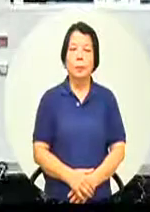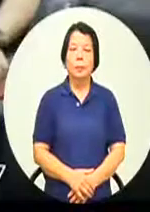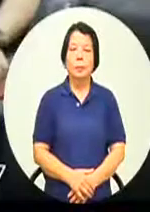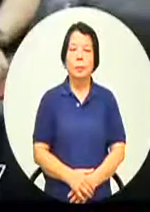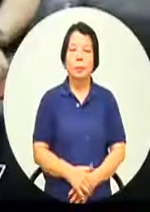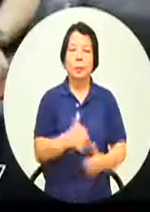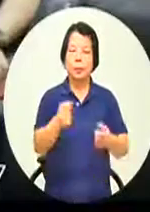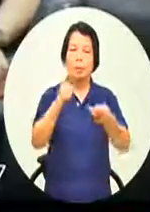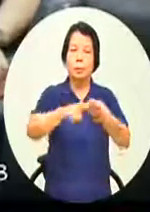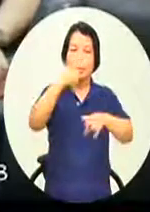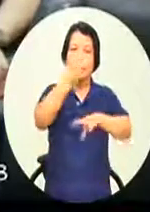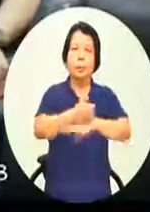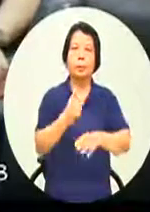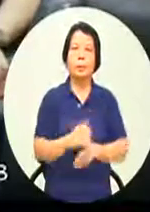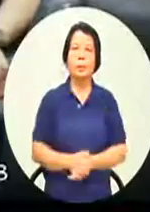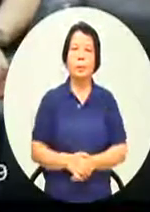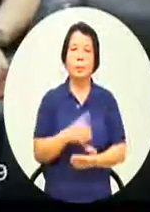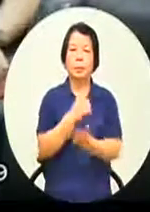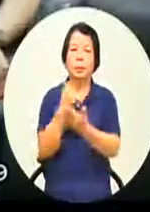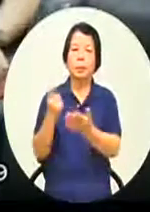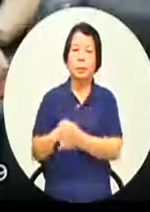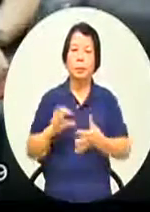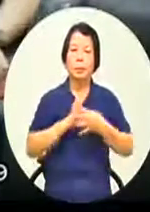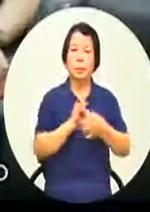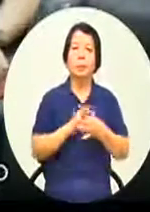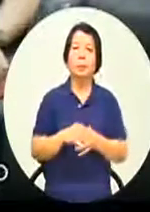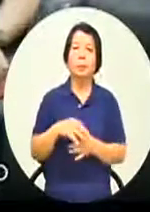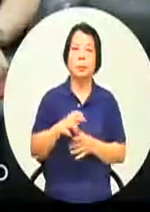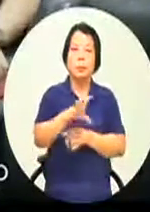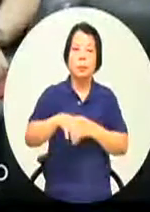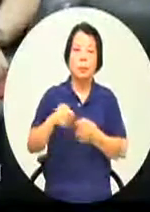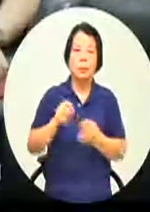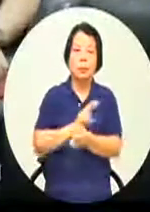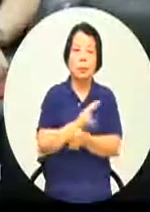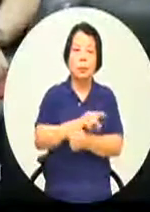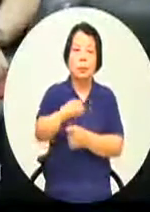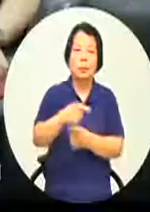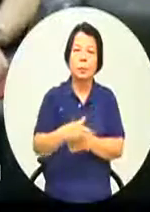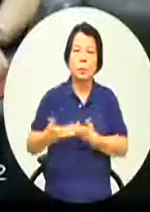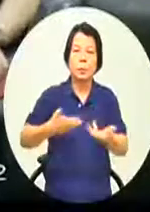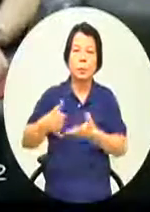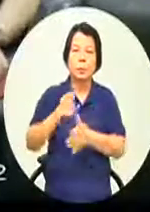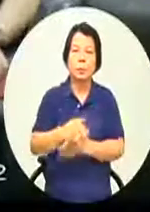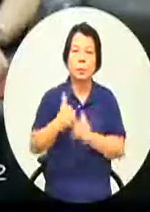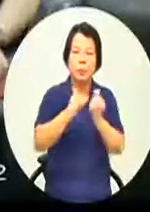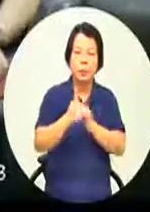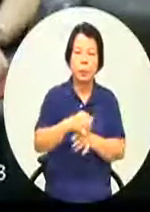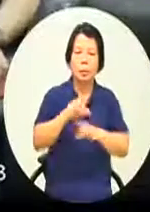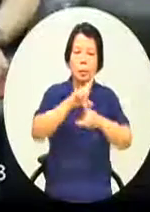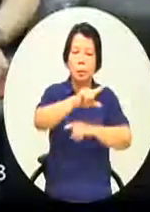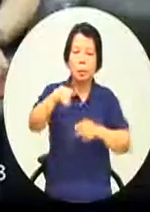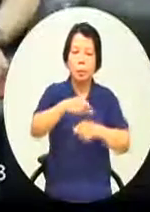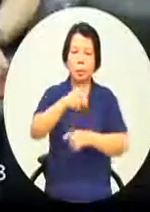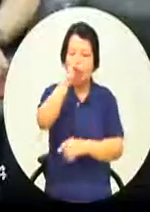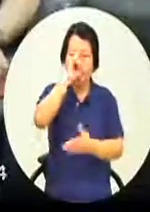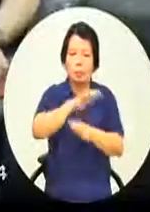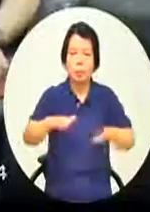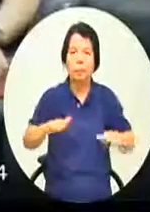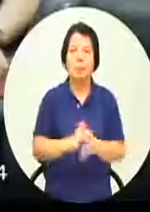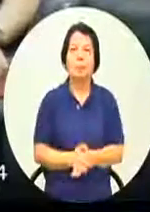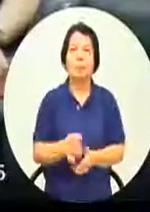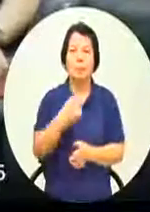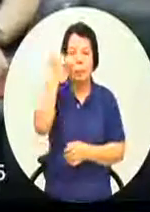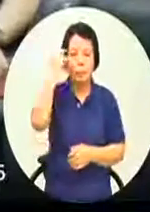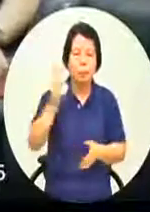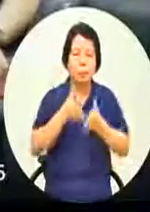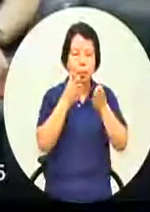好，谢谢主席哦。我们各位关心哦农林部门的所有市政的市民朋友，大家午安。那我想哦，今天针对